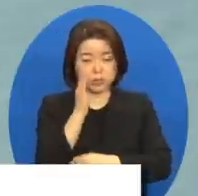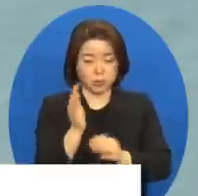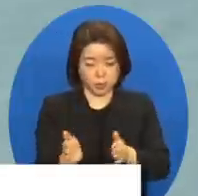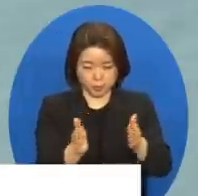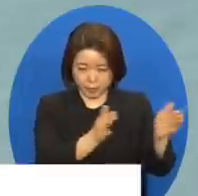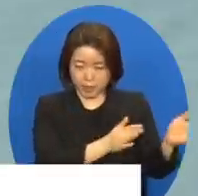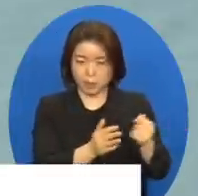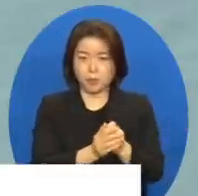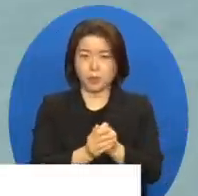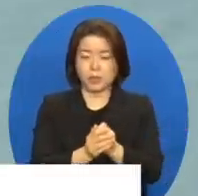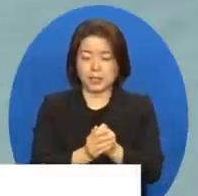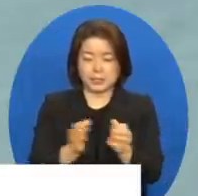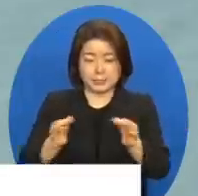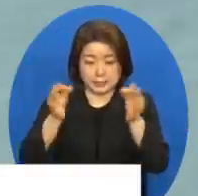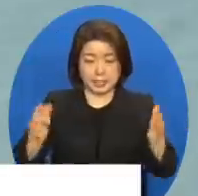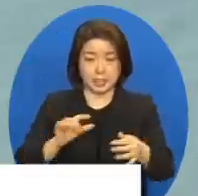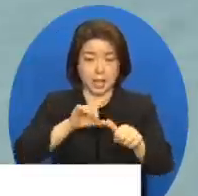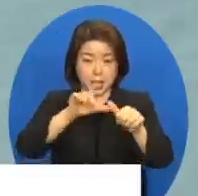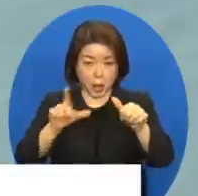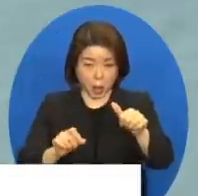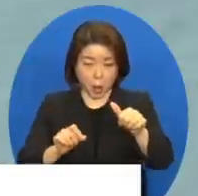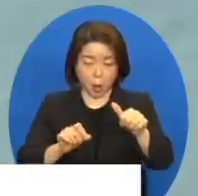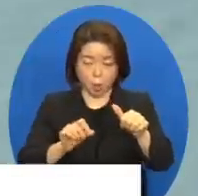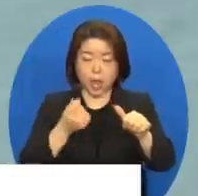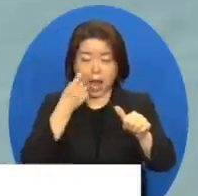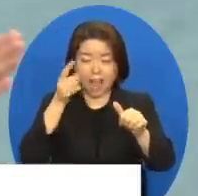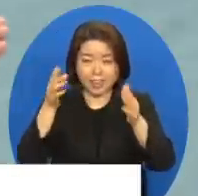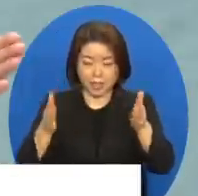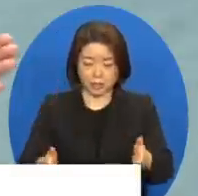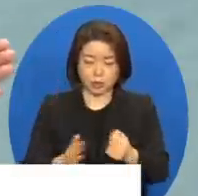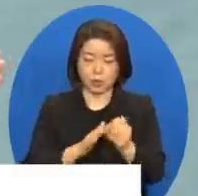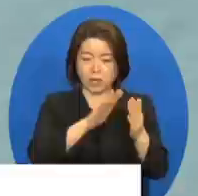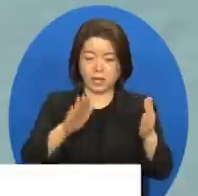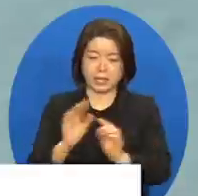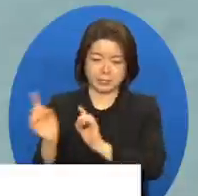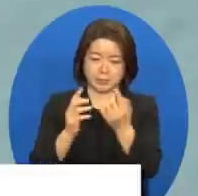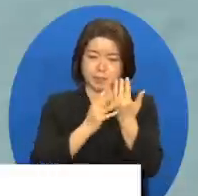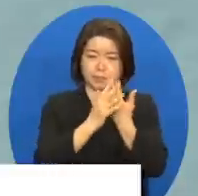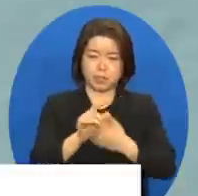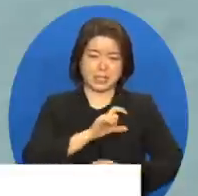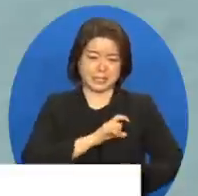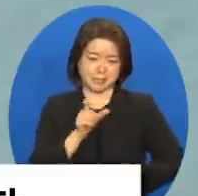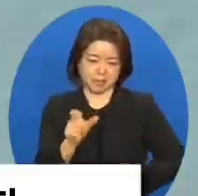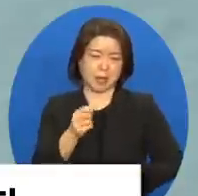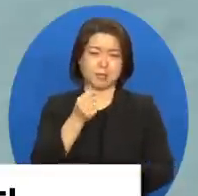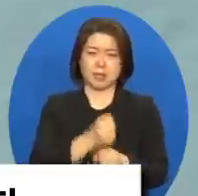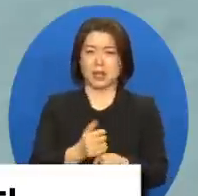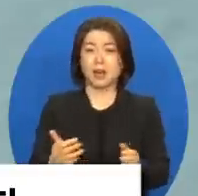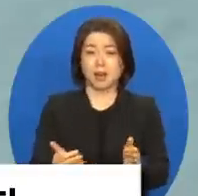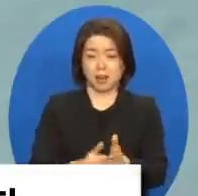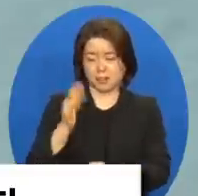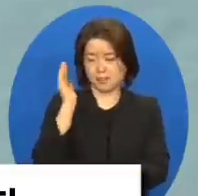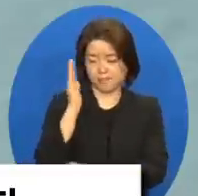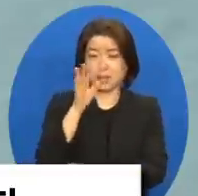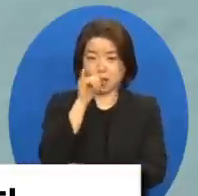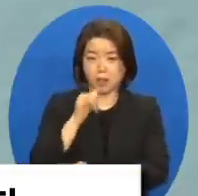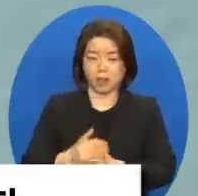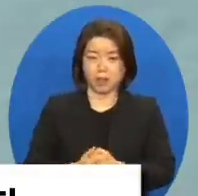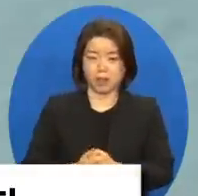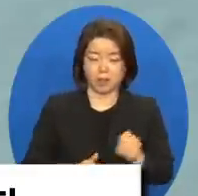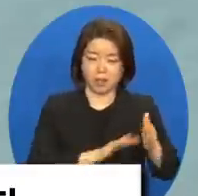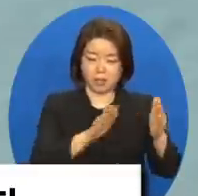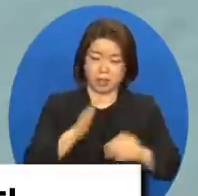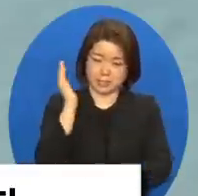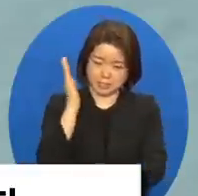설교를 해마다 했습니다. 이제는 가정 부흥회라고 아예 이름을 붙였어요. 그리고 가정 세미나를,